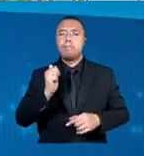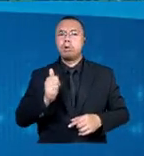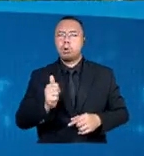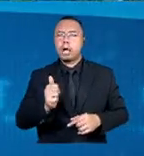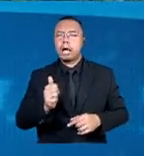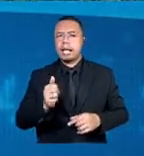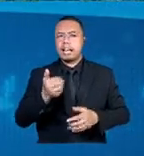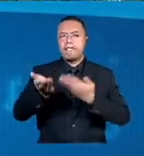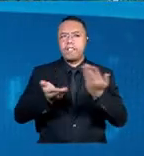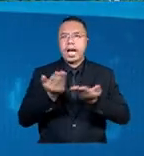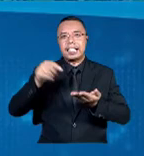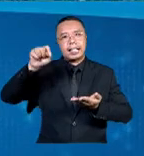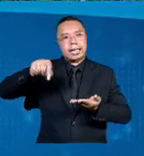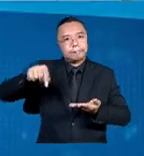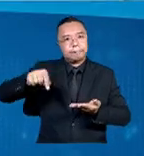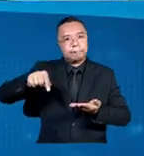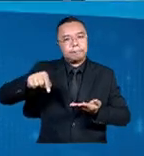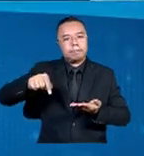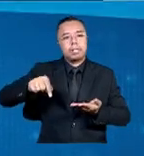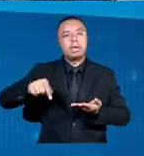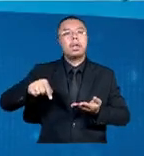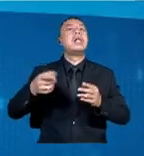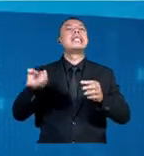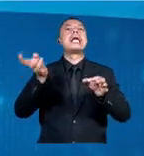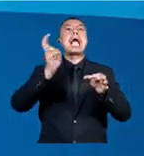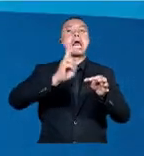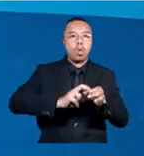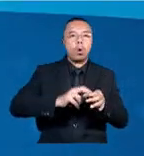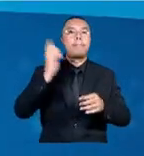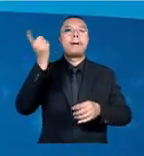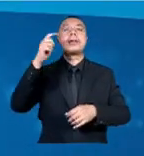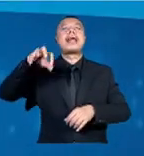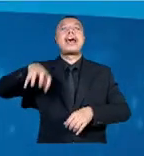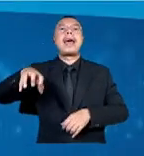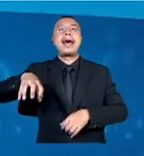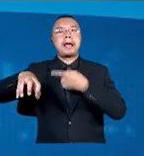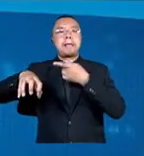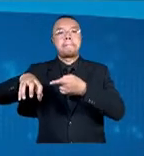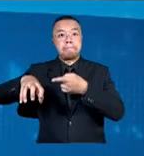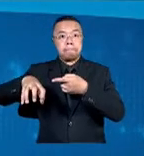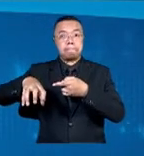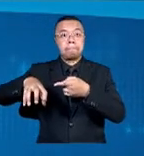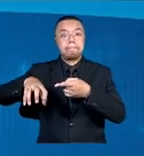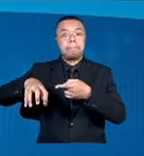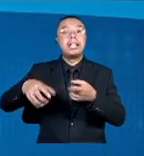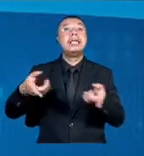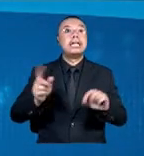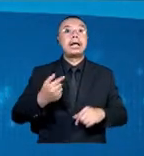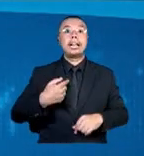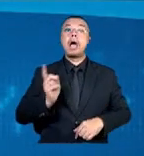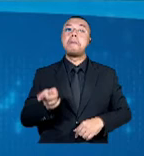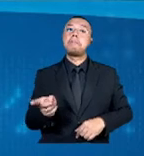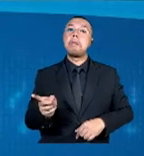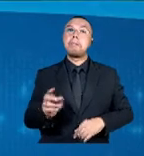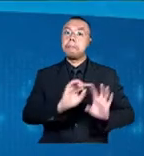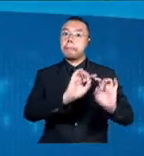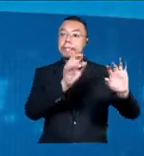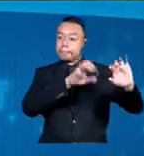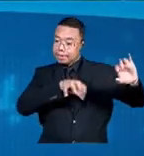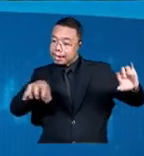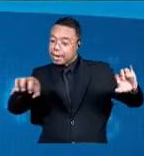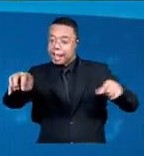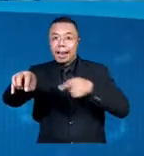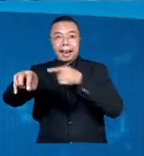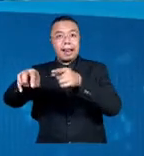kebutuhan fasilitas ini pun bergantung dari pemerintah daerah terkait. Jadi karena masing-masing